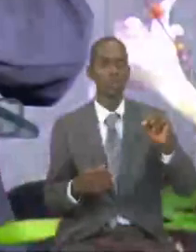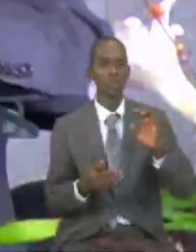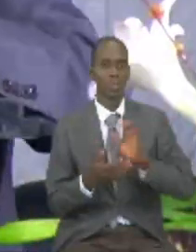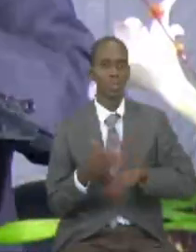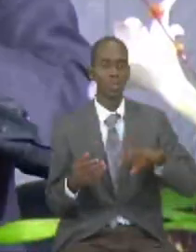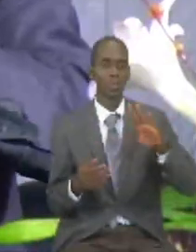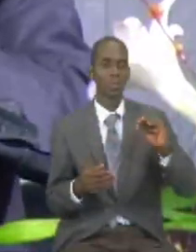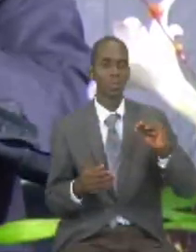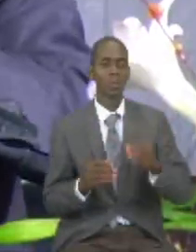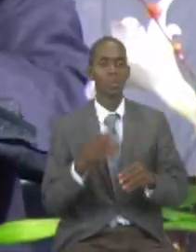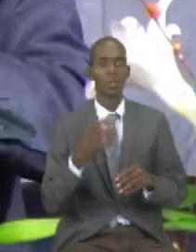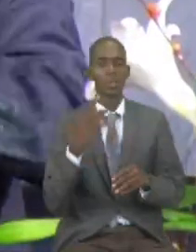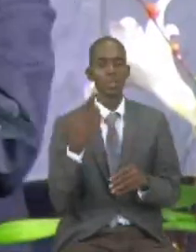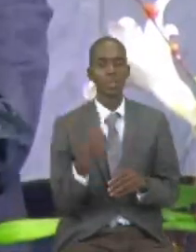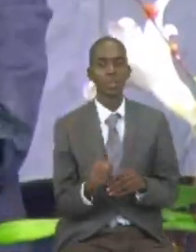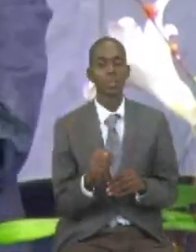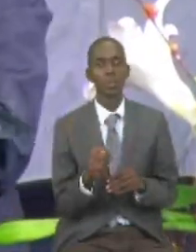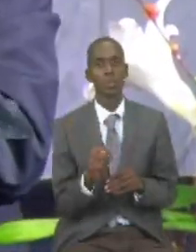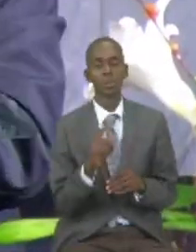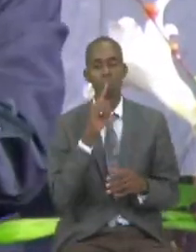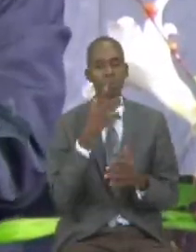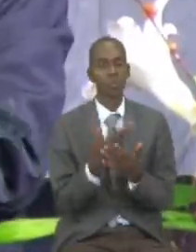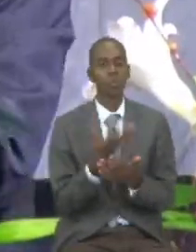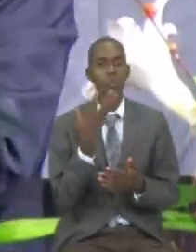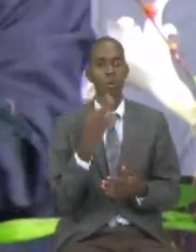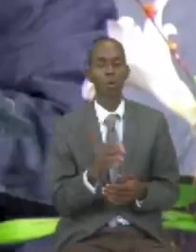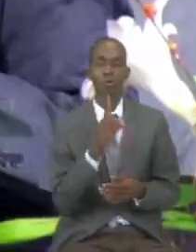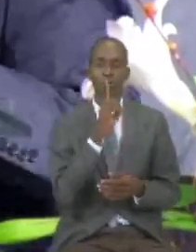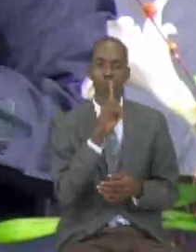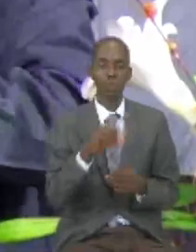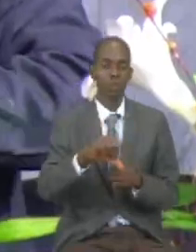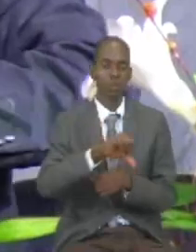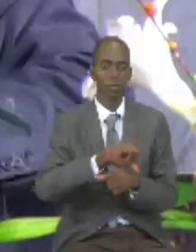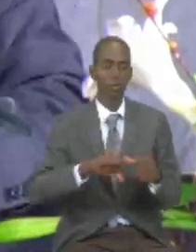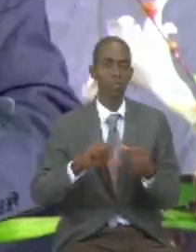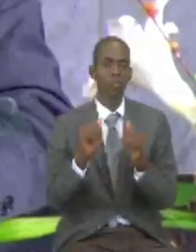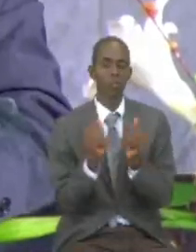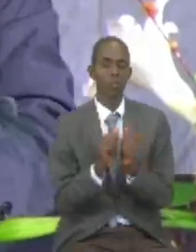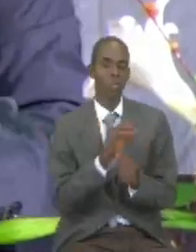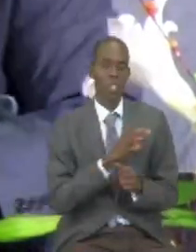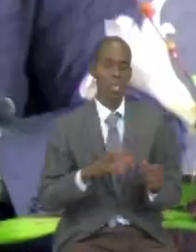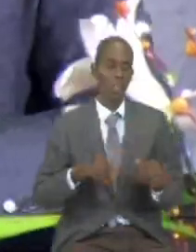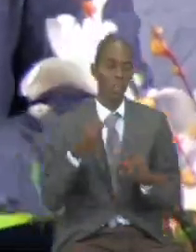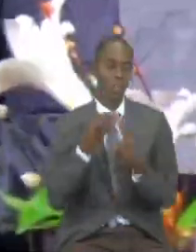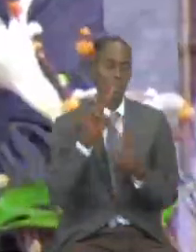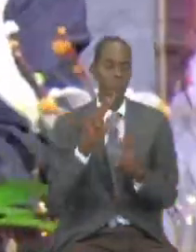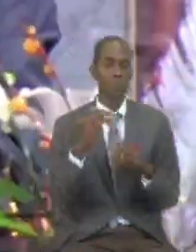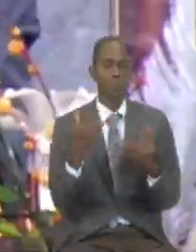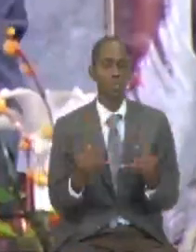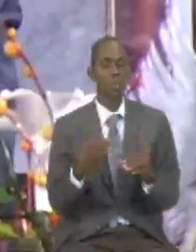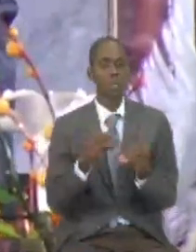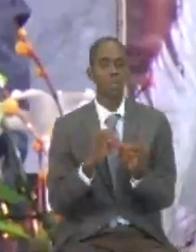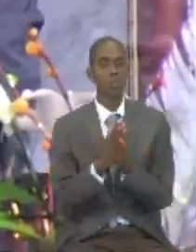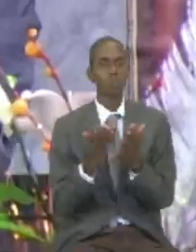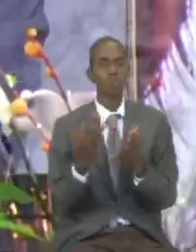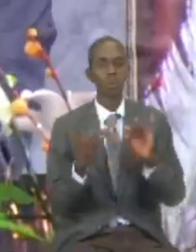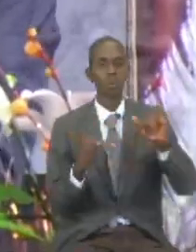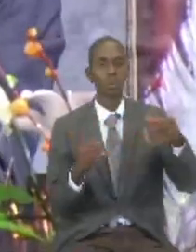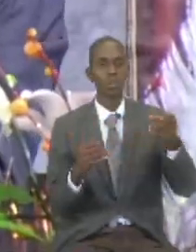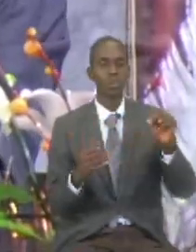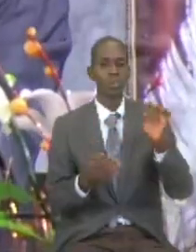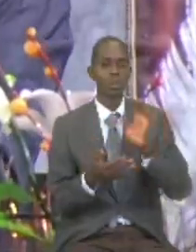la preuve d'une vraie communion avec Christ. La preuve d'une vraie communion avec Christ. Jean